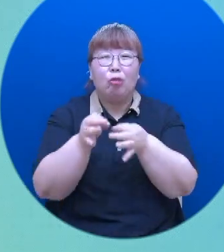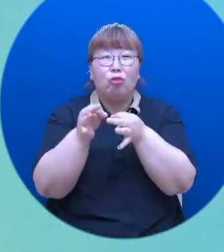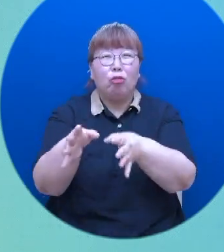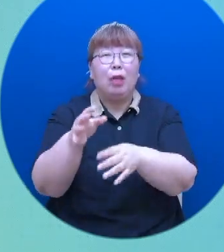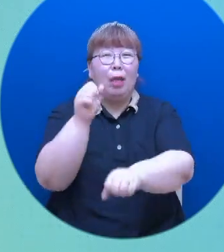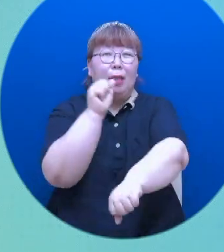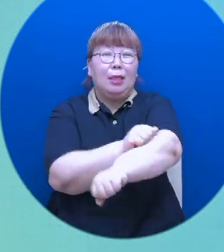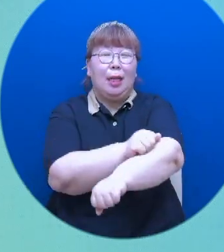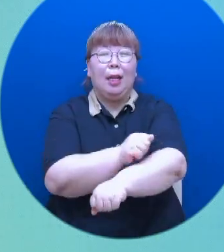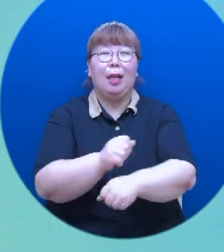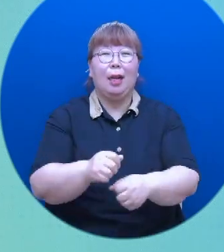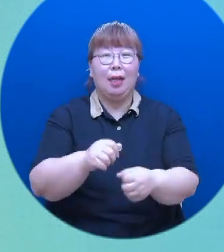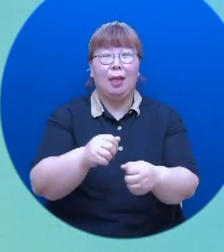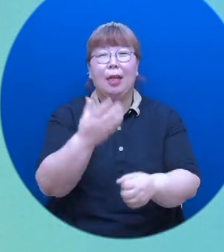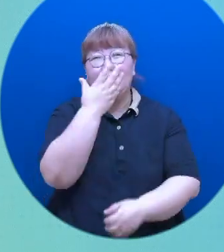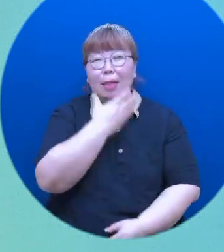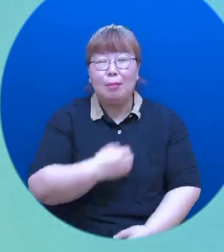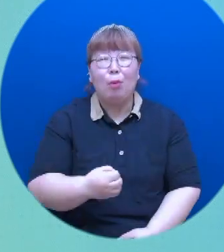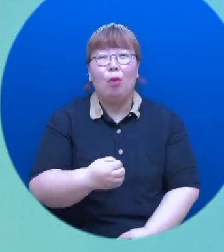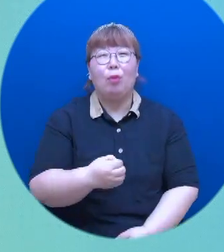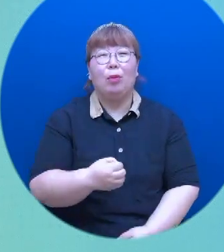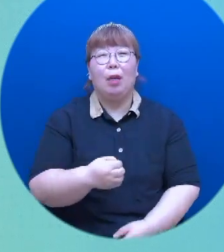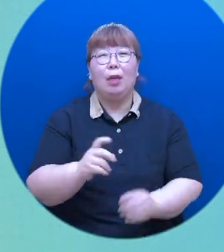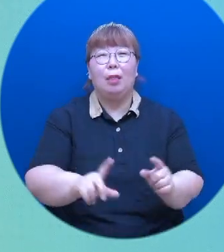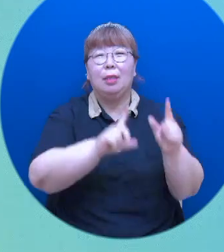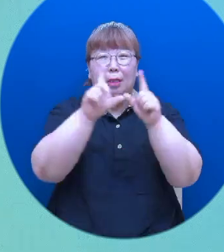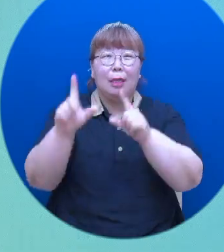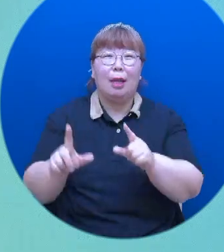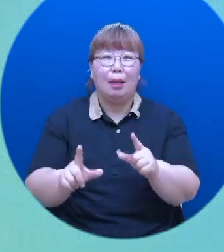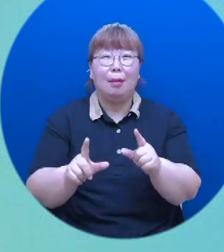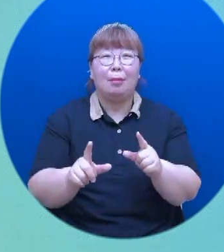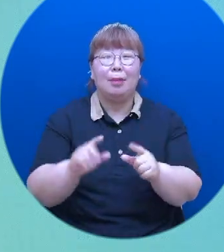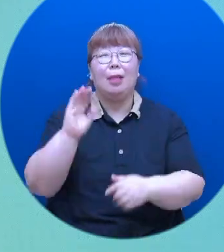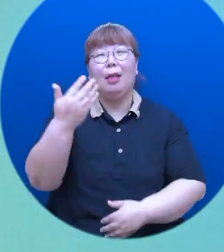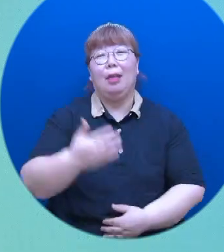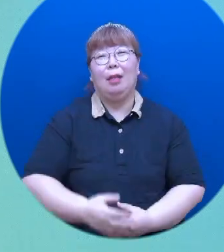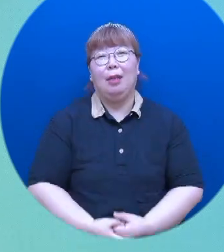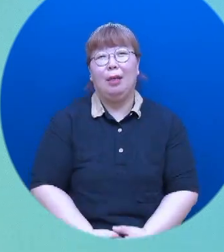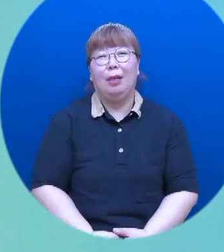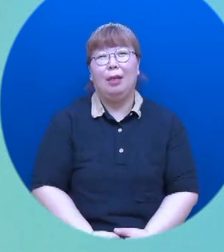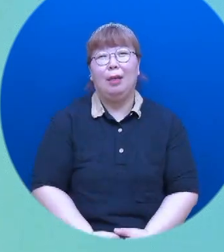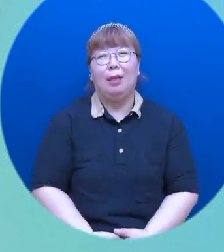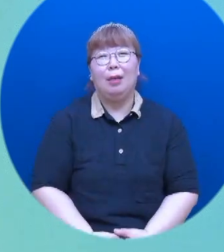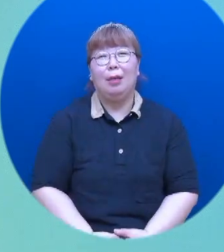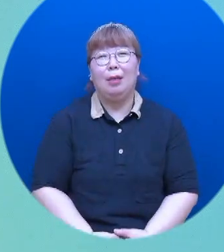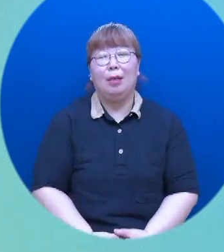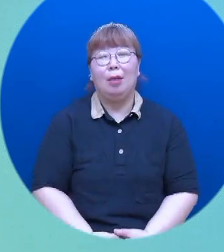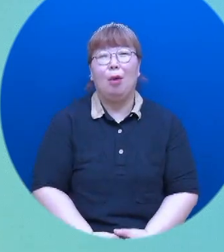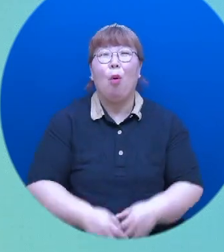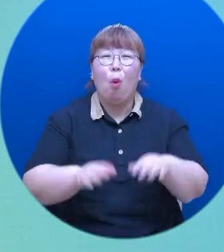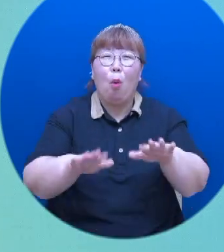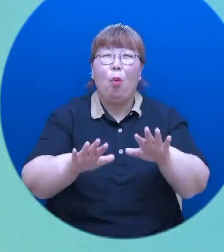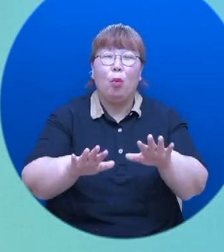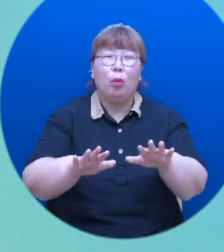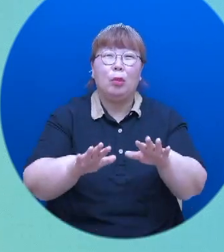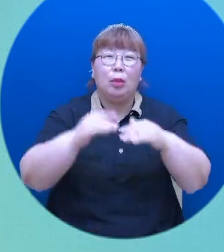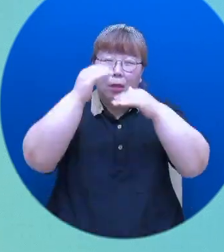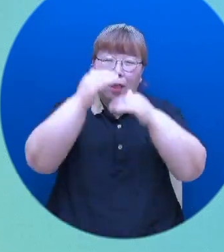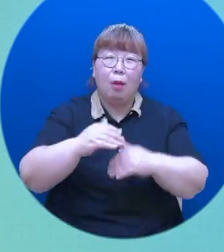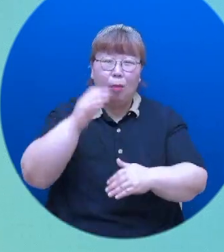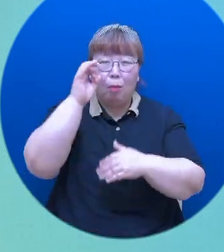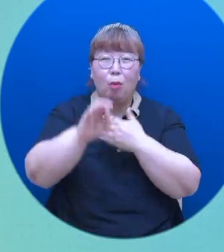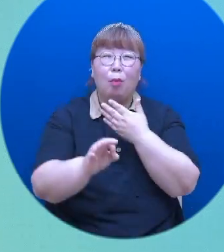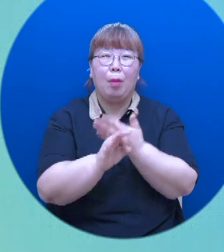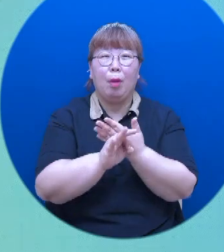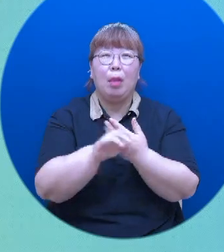인생을 복되게 살 수 있는 하나님의 사람이 됩니다. 사실 오늘 성경은 하나님께서